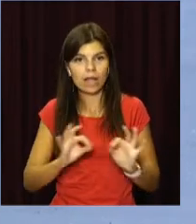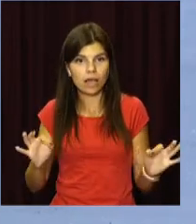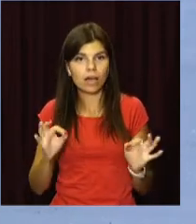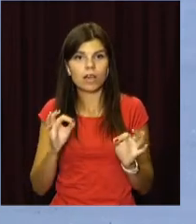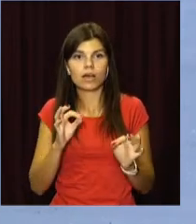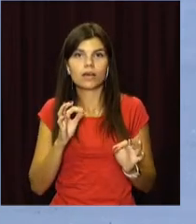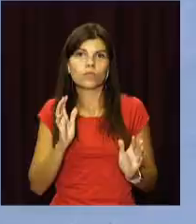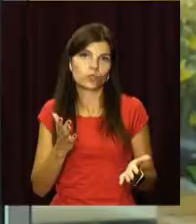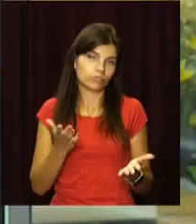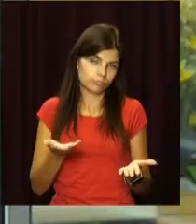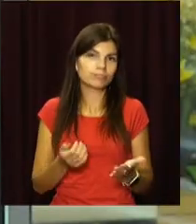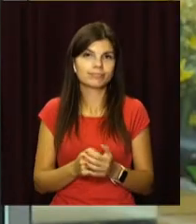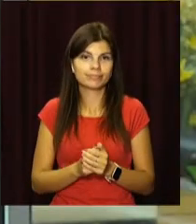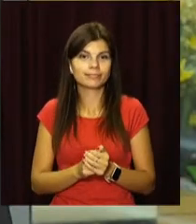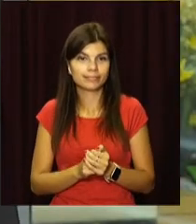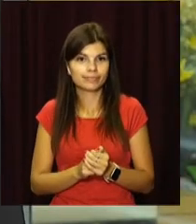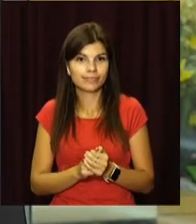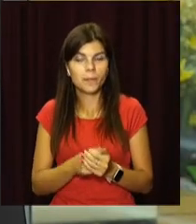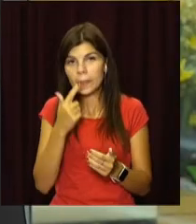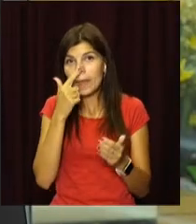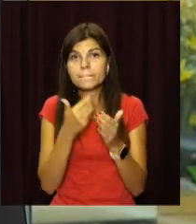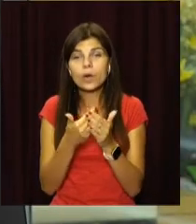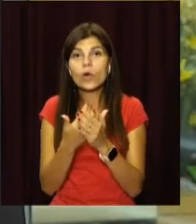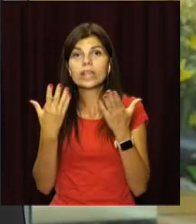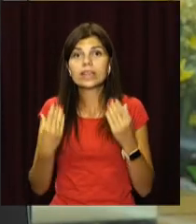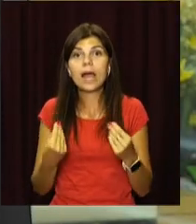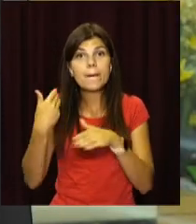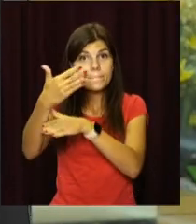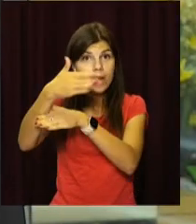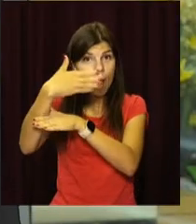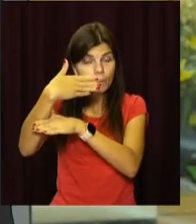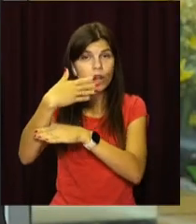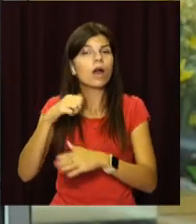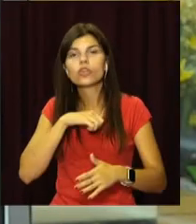некий ландшафтный дизайн. Напередодні Дня прапора